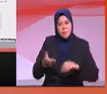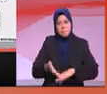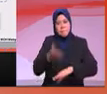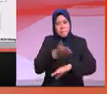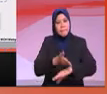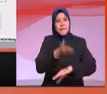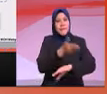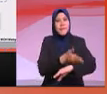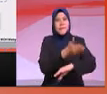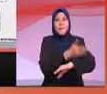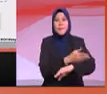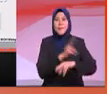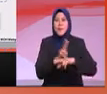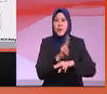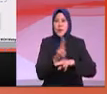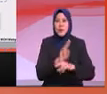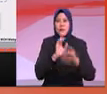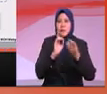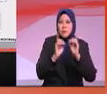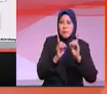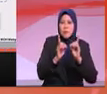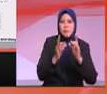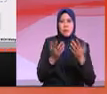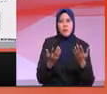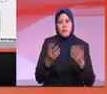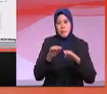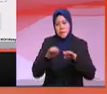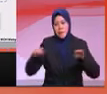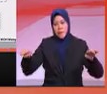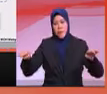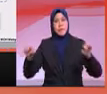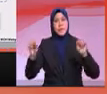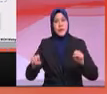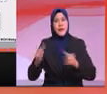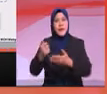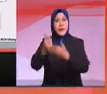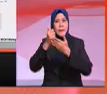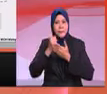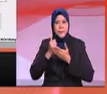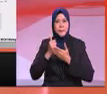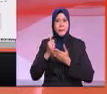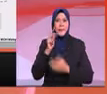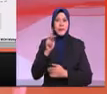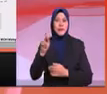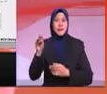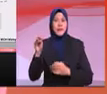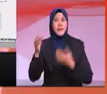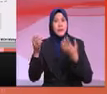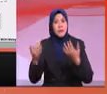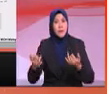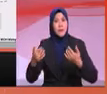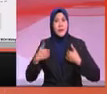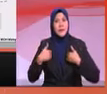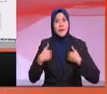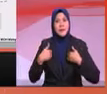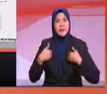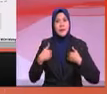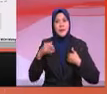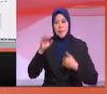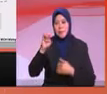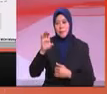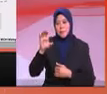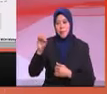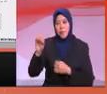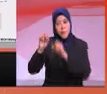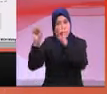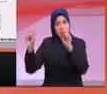pertingkatkan penggunaan digital platform ni untuk membantu kita. dan kita setelah ada satu ekosistem